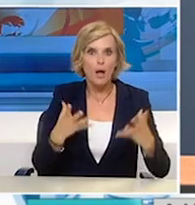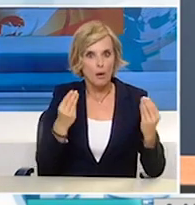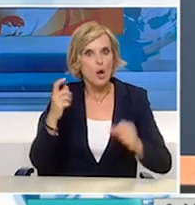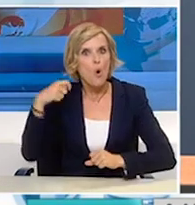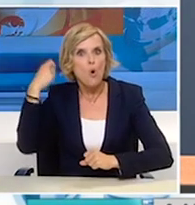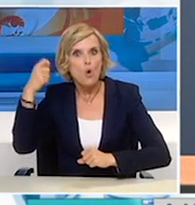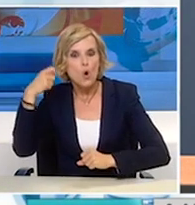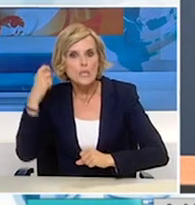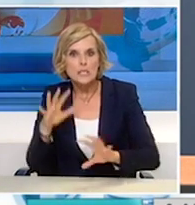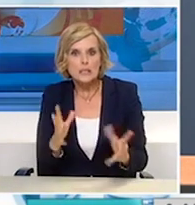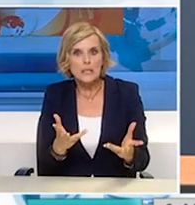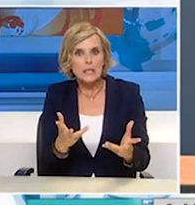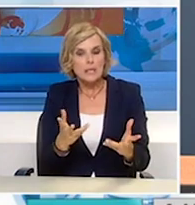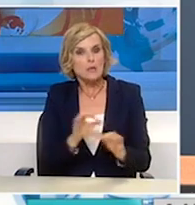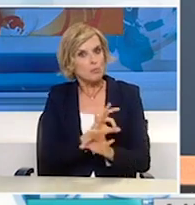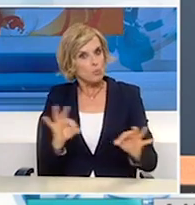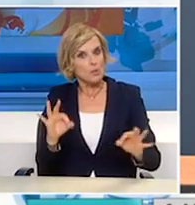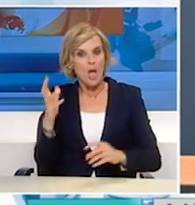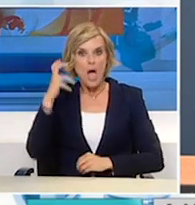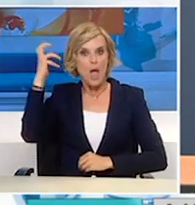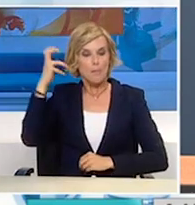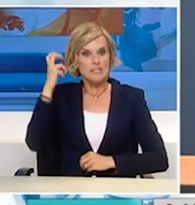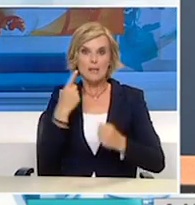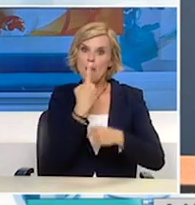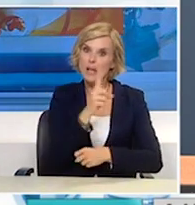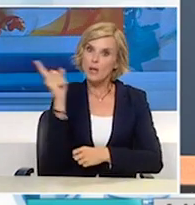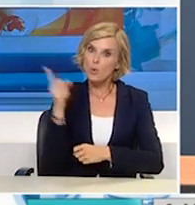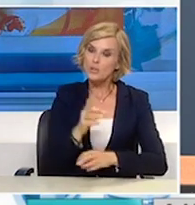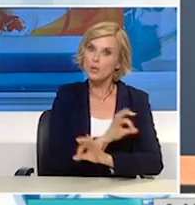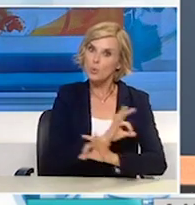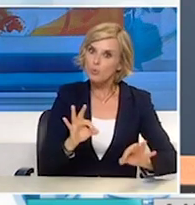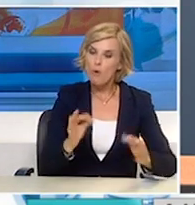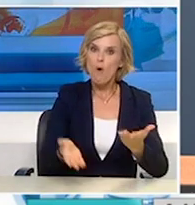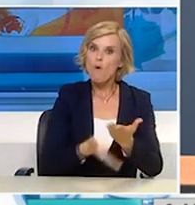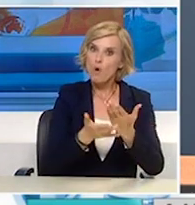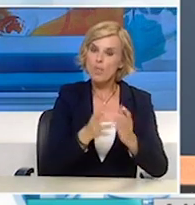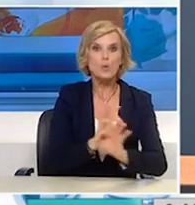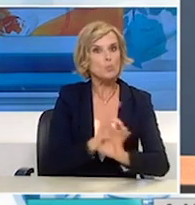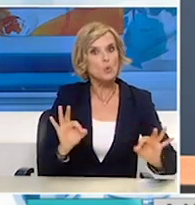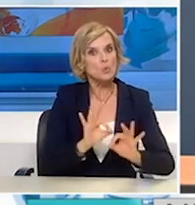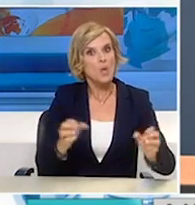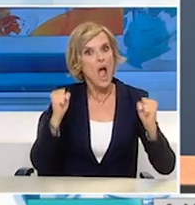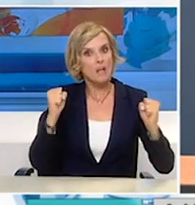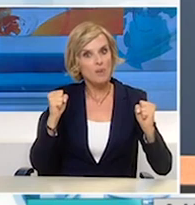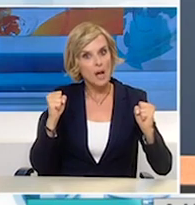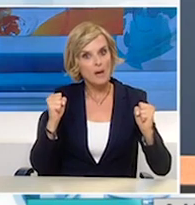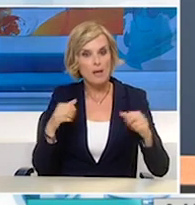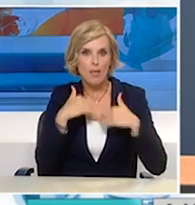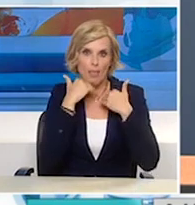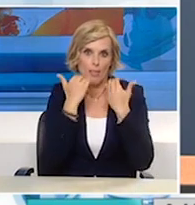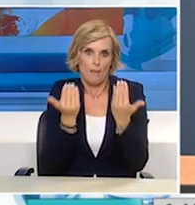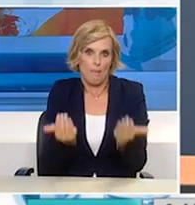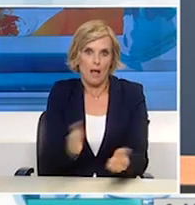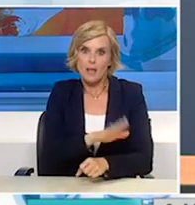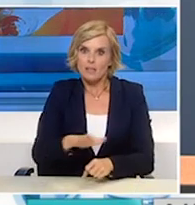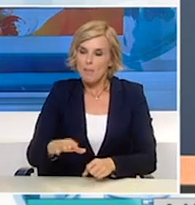πως η επιστήμη δεν είναι δετερμινιστική. Δεν έχει καταλήξει σε συμπεράσματα της τάξης του 100% ασφάλεια, που θα ήθελε να έχει κανείς